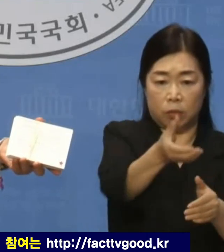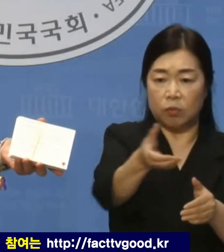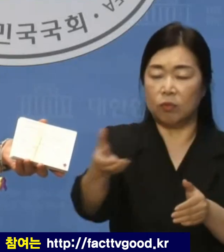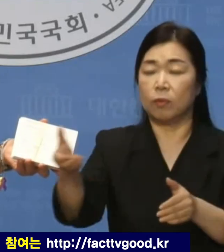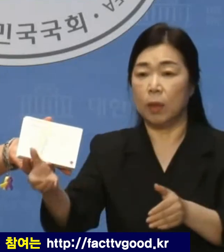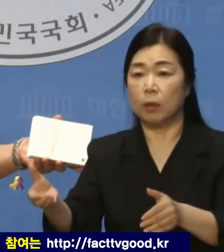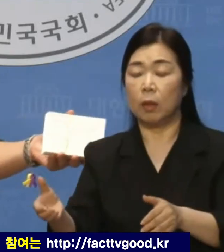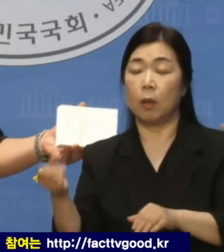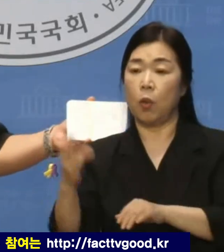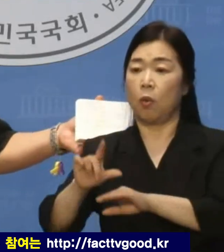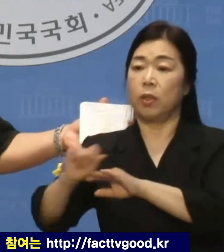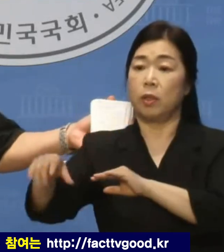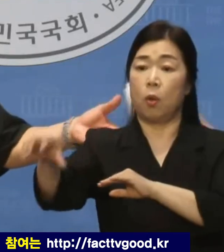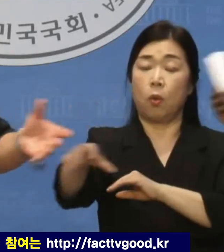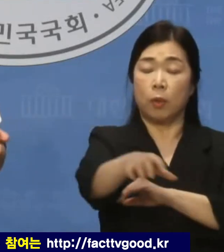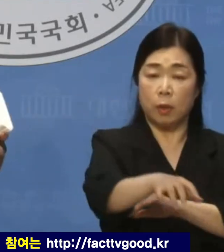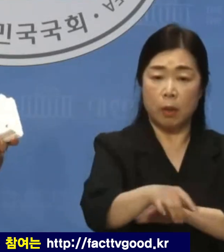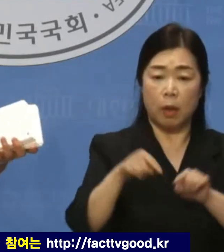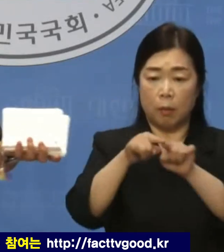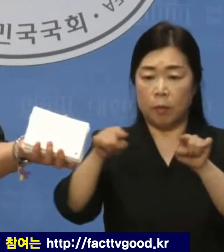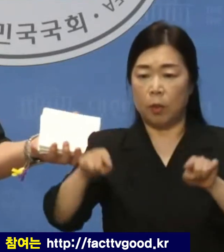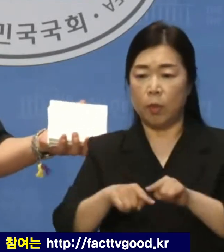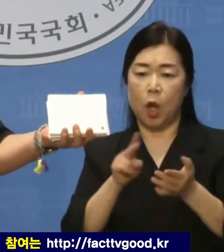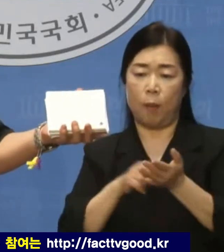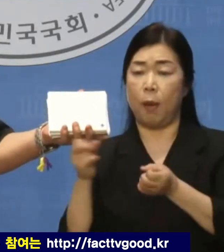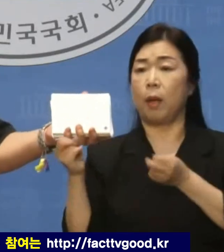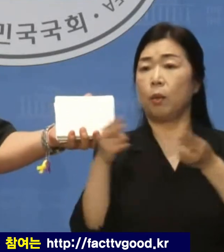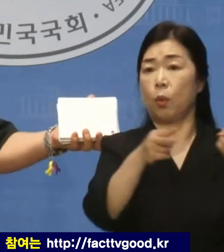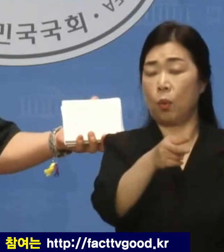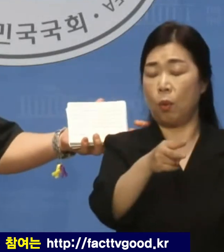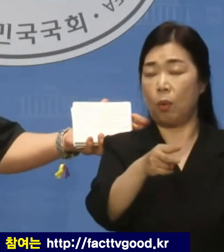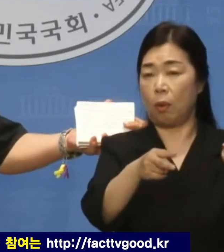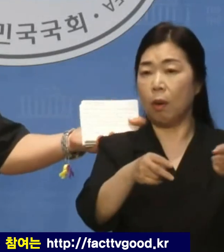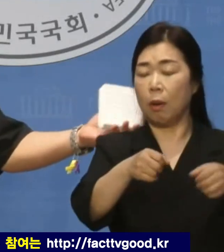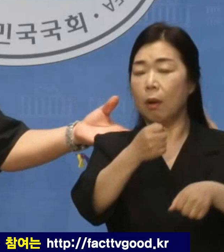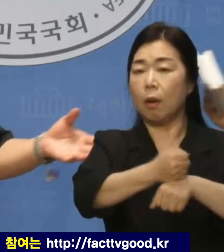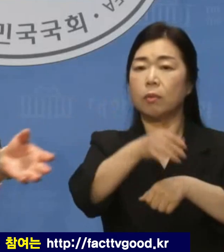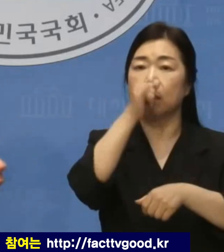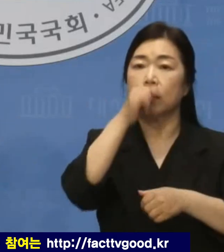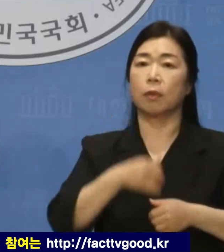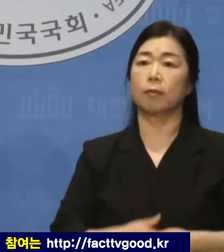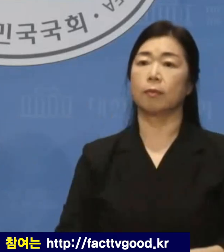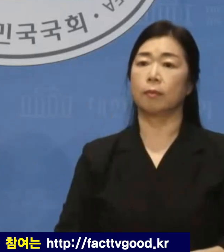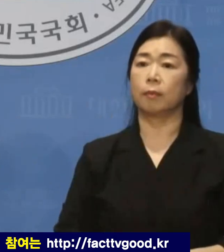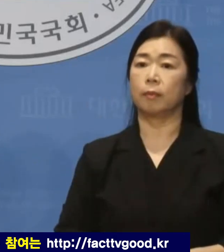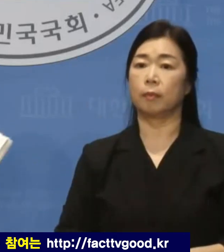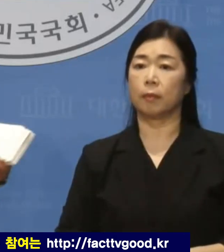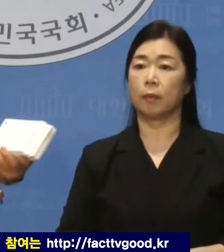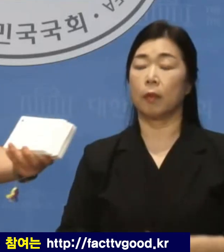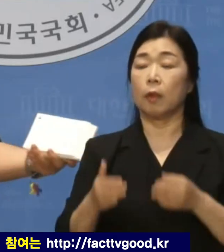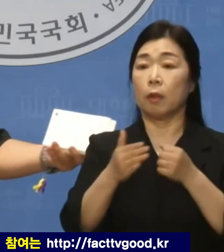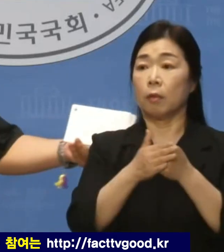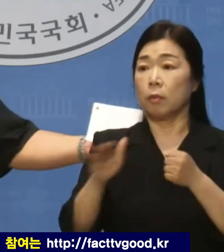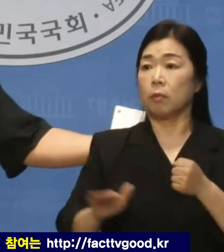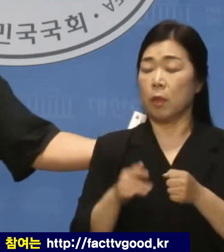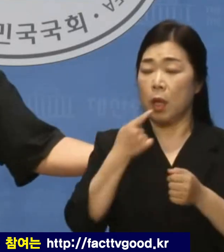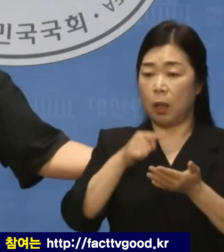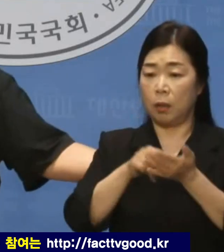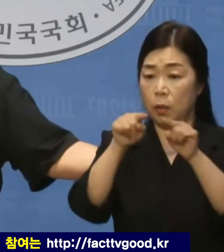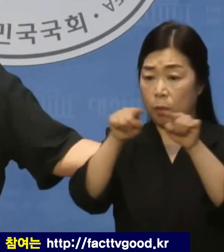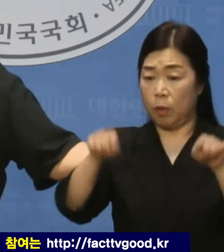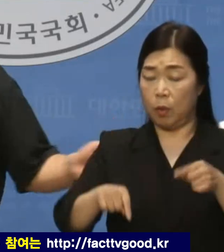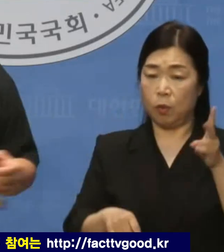또 지역에서는 이 엽서를 우편으로 또 발송을 하시기로 또 되어 있기도 합니다. 그래서 제가 이